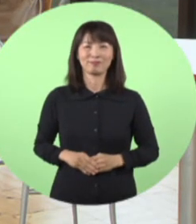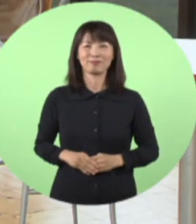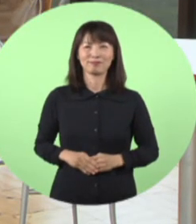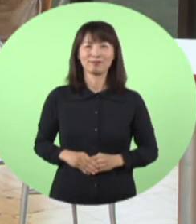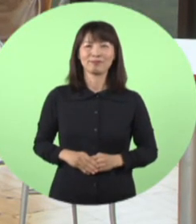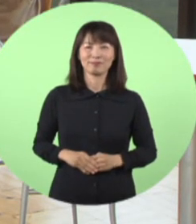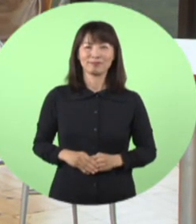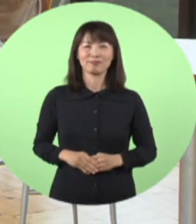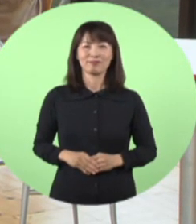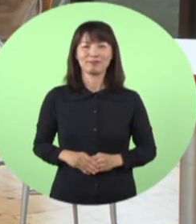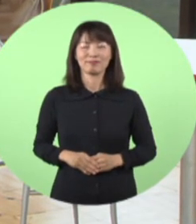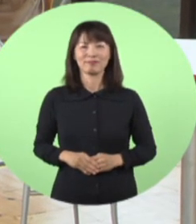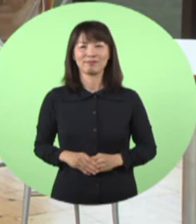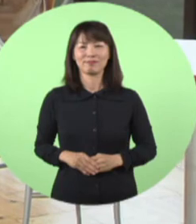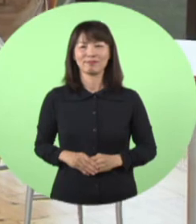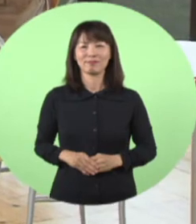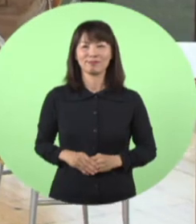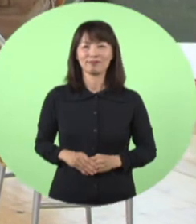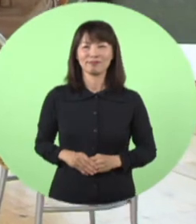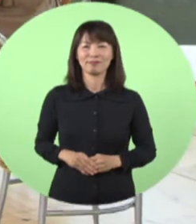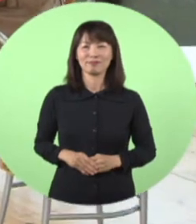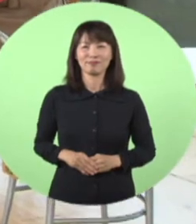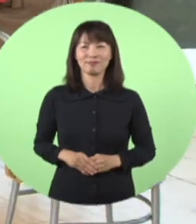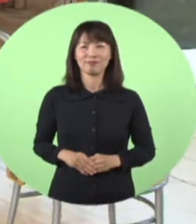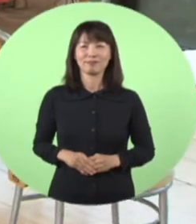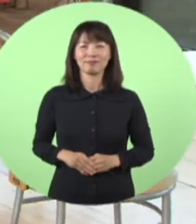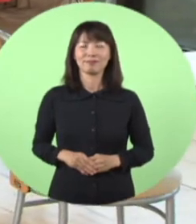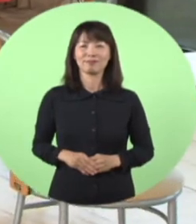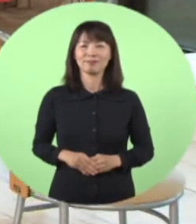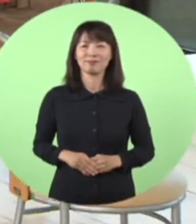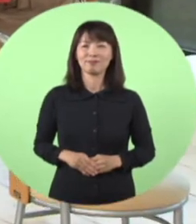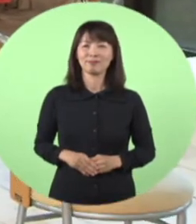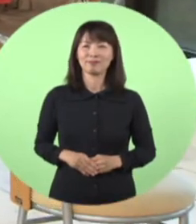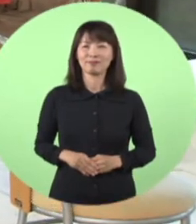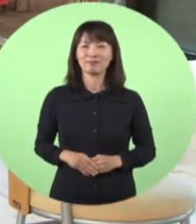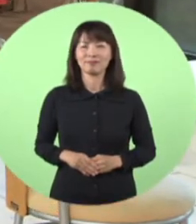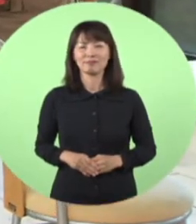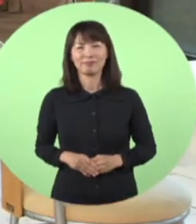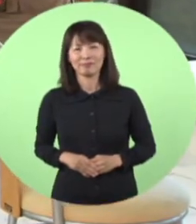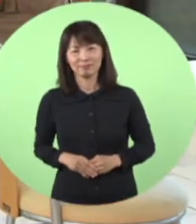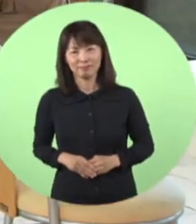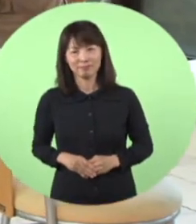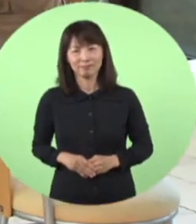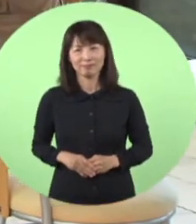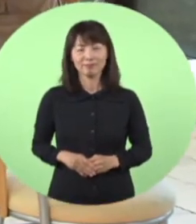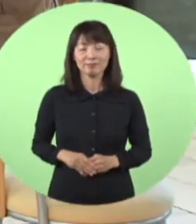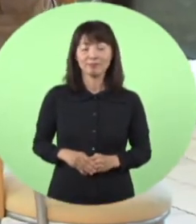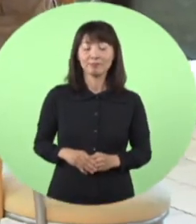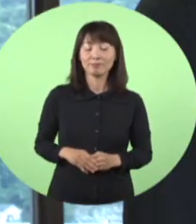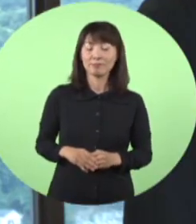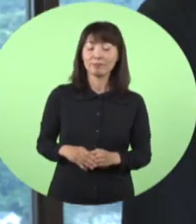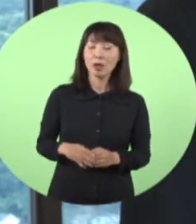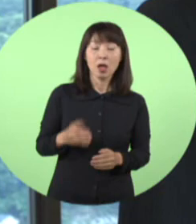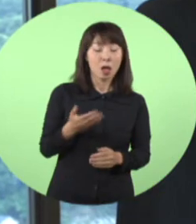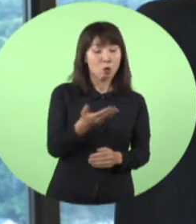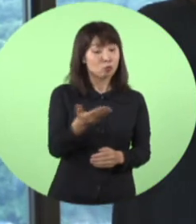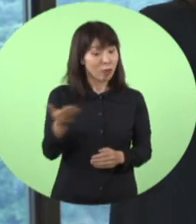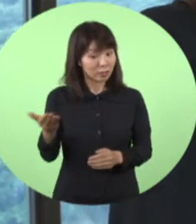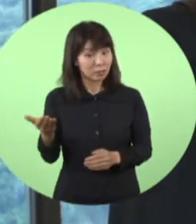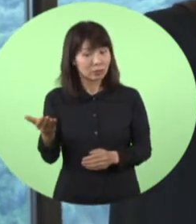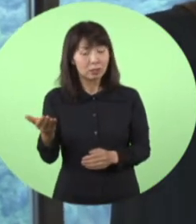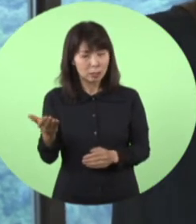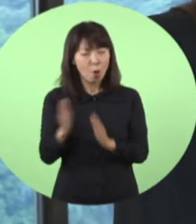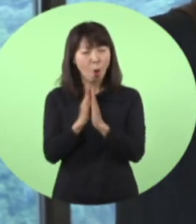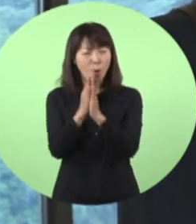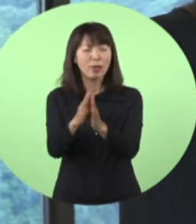おいしい。 おいしい。 失礼します。 突然ですが米田さん、吉田さん、コンビニ弁当を企